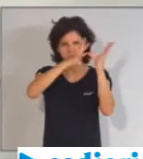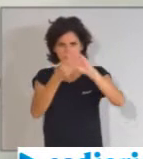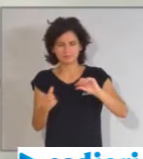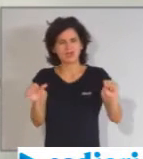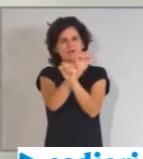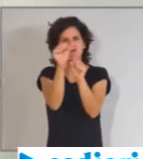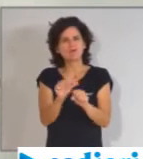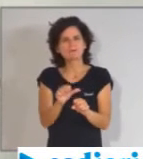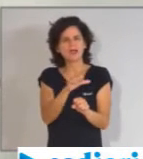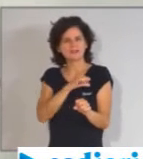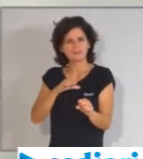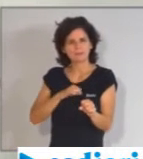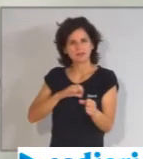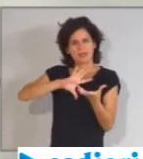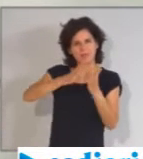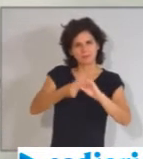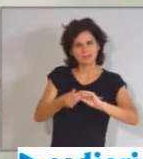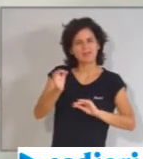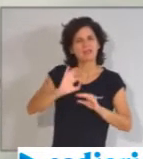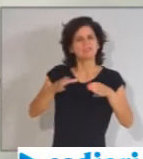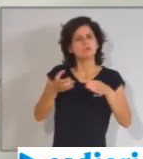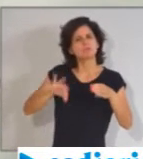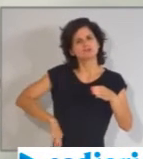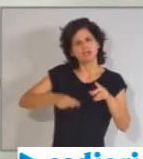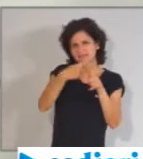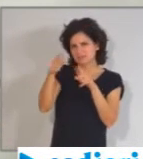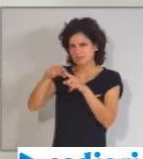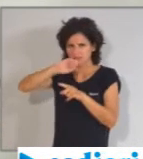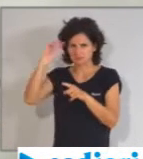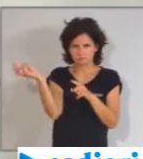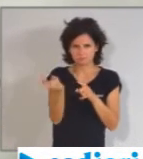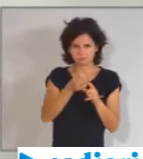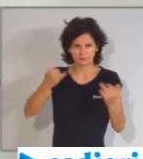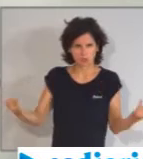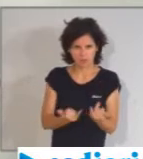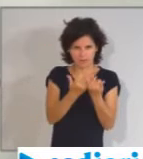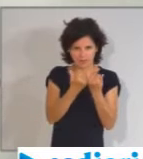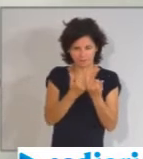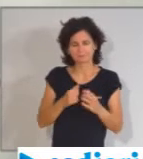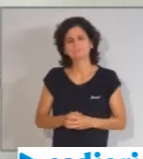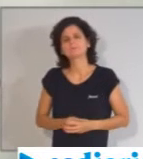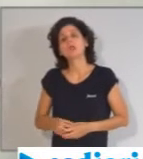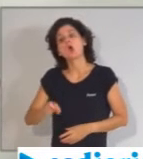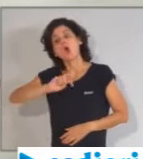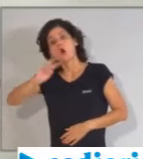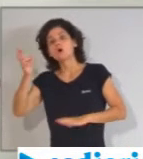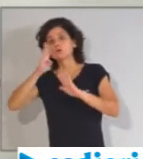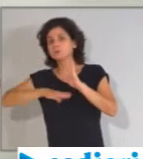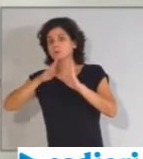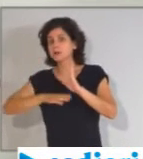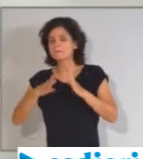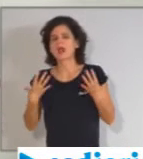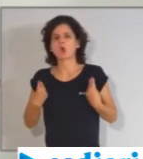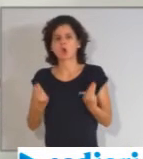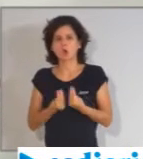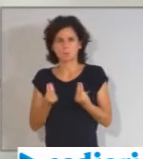i multidisciplinar. I el desenvolupament de la iniciativa L'Alegria de Conviure, que respon a un nou model de convivència